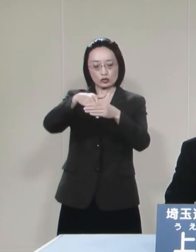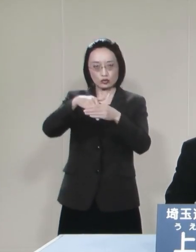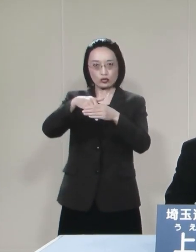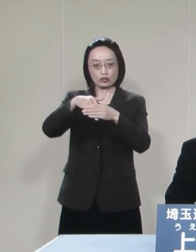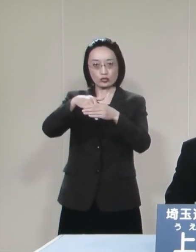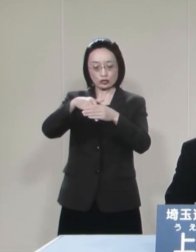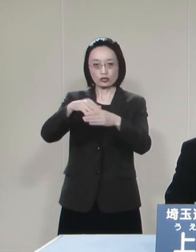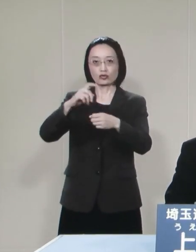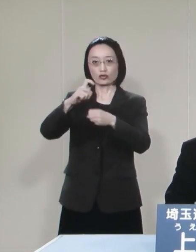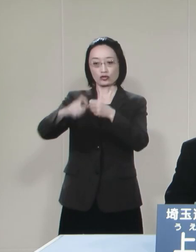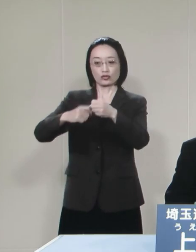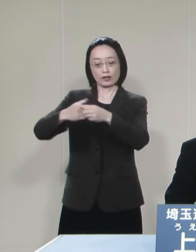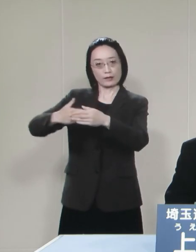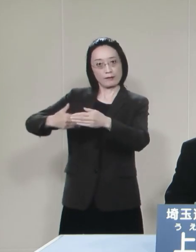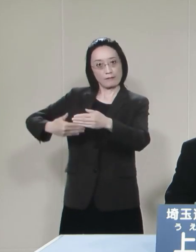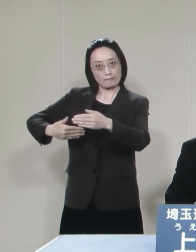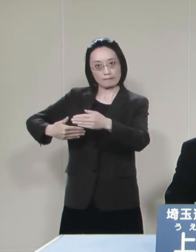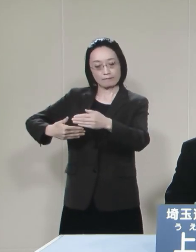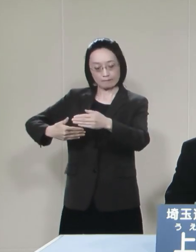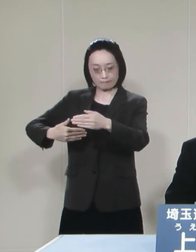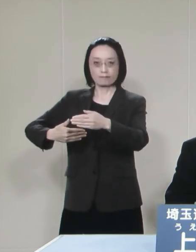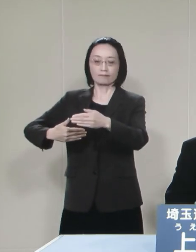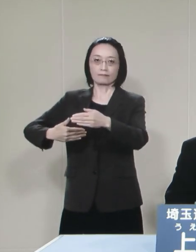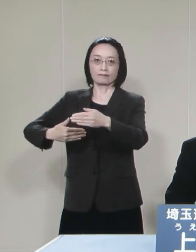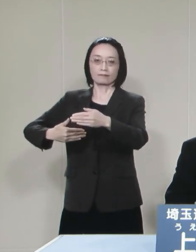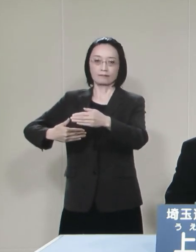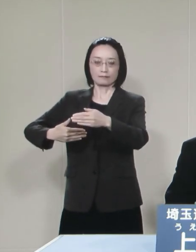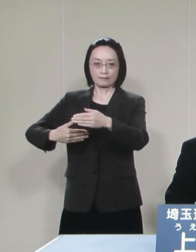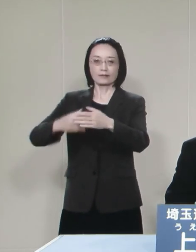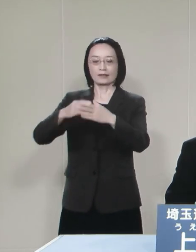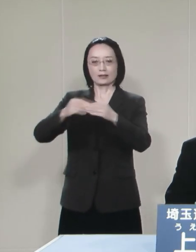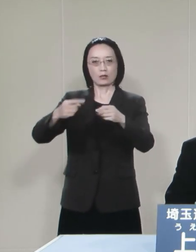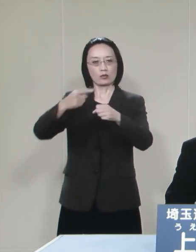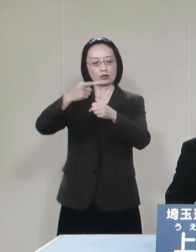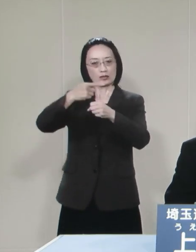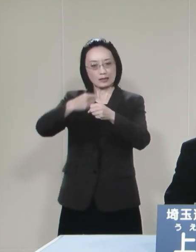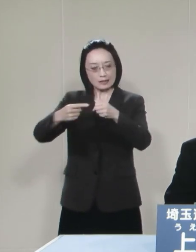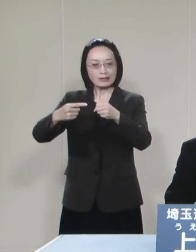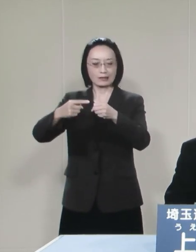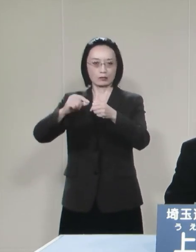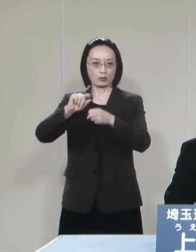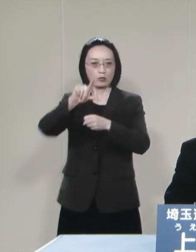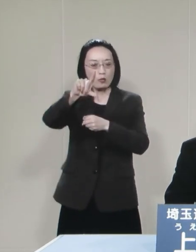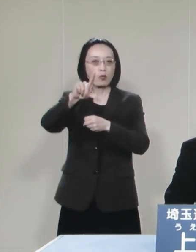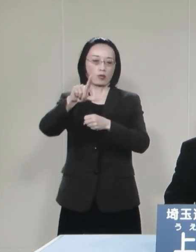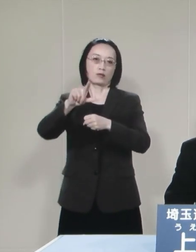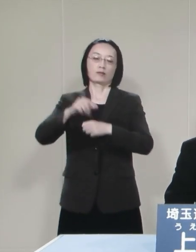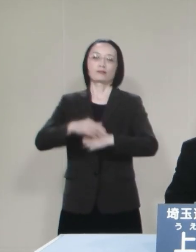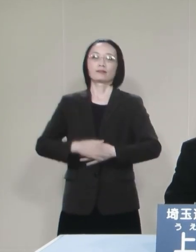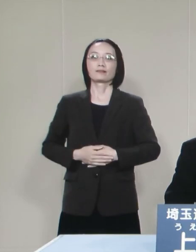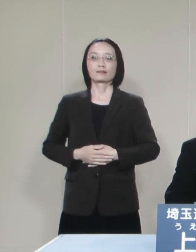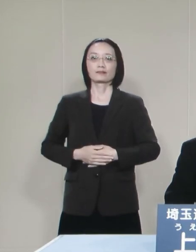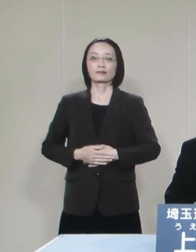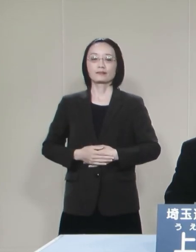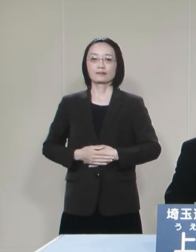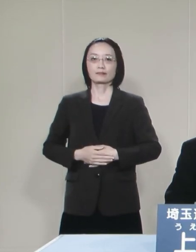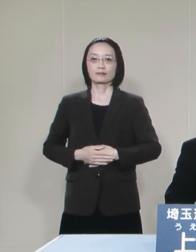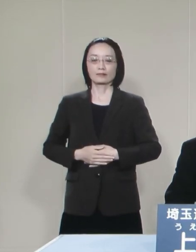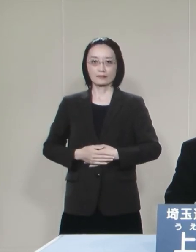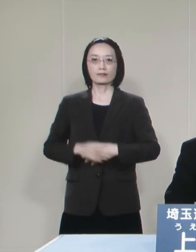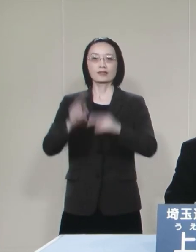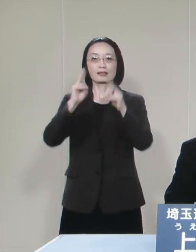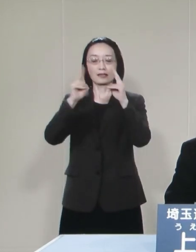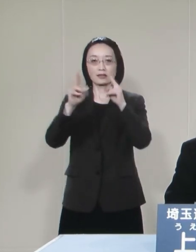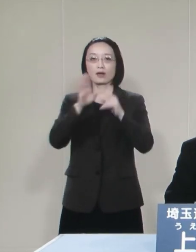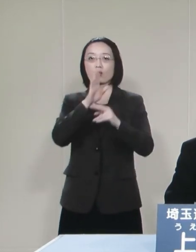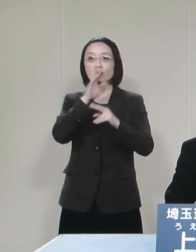直近の10年に限って言えば日本一の増加額です。また企業